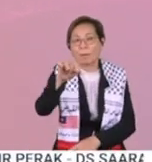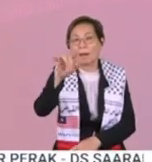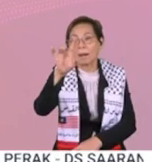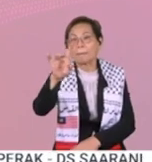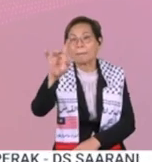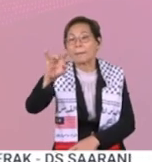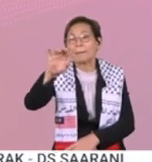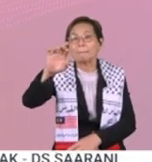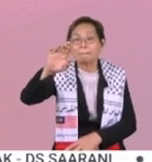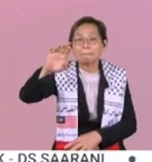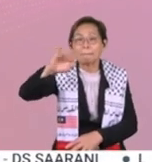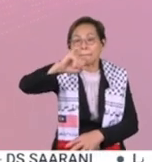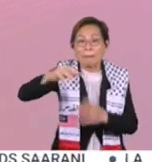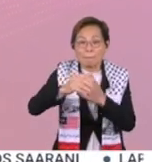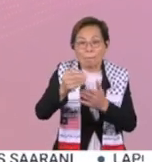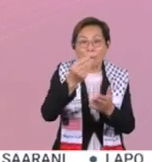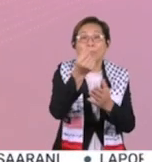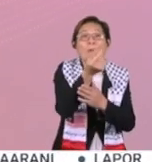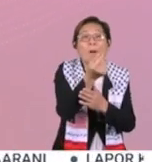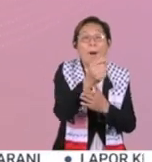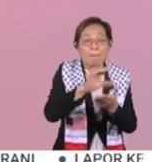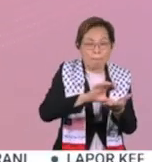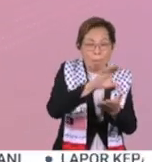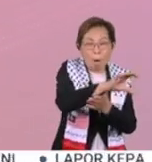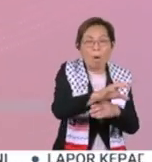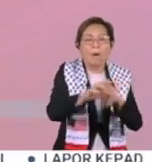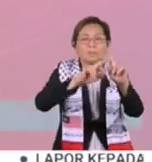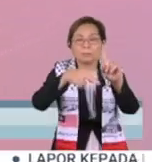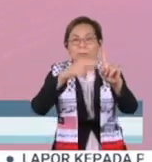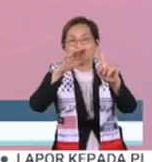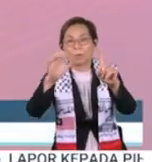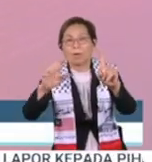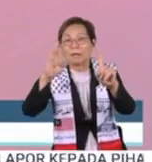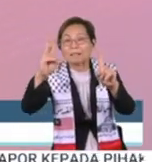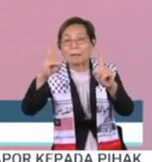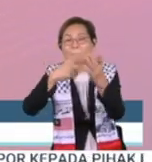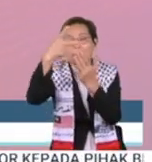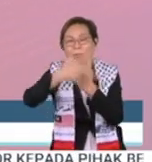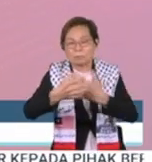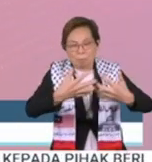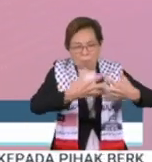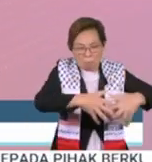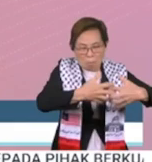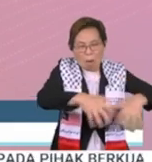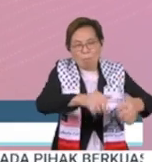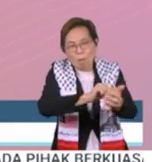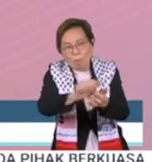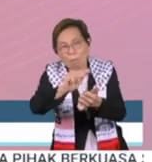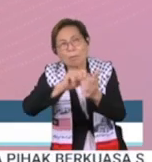88.88 bilion ringgit nilai pelaburan diperoleh Selangor membabitkan 1,506